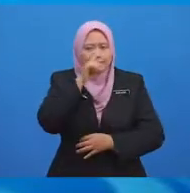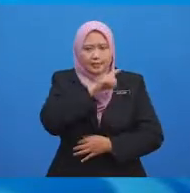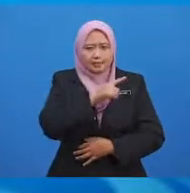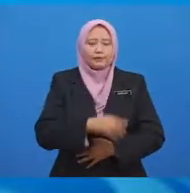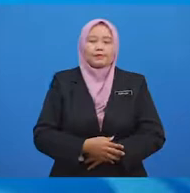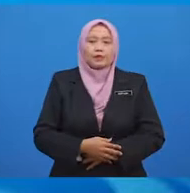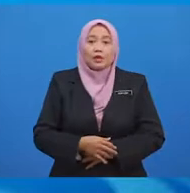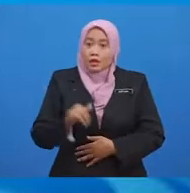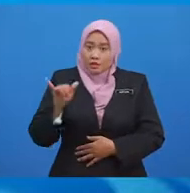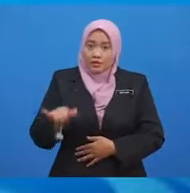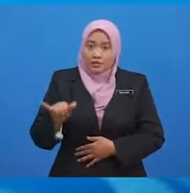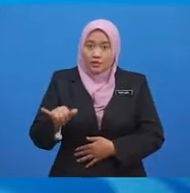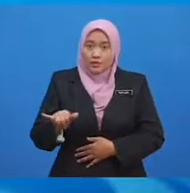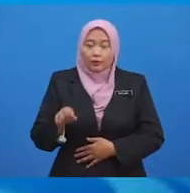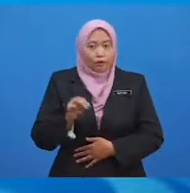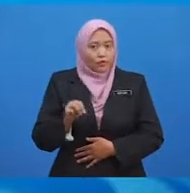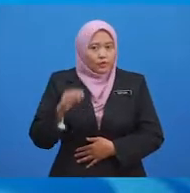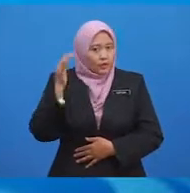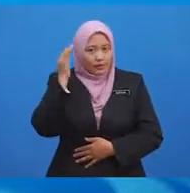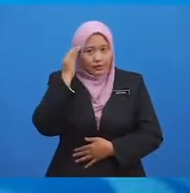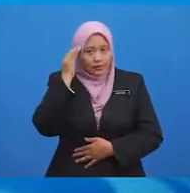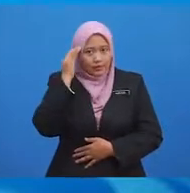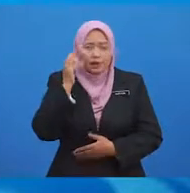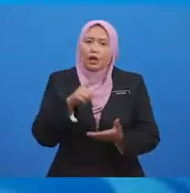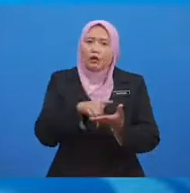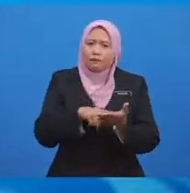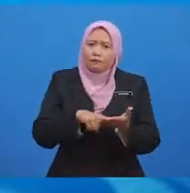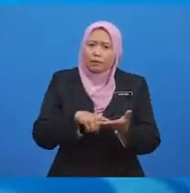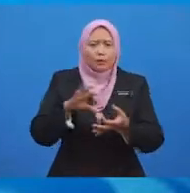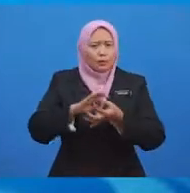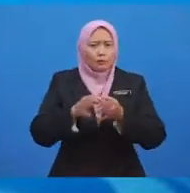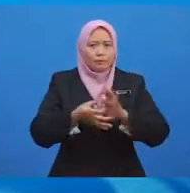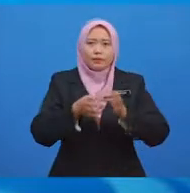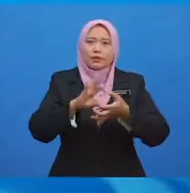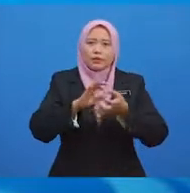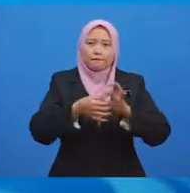murid-murid, masihkah murid-murid ingat apakah polimer sintetik?